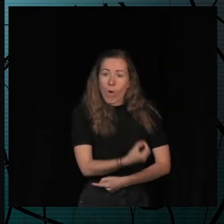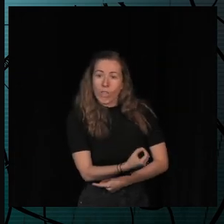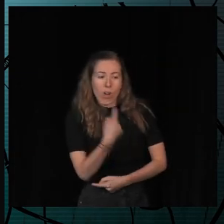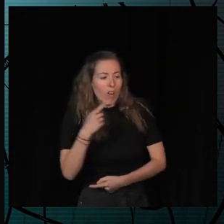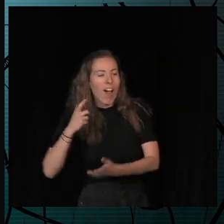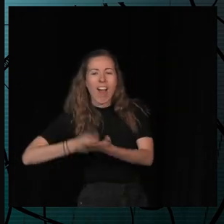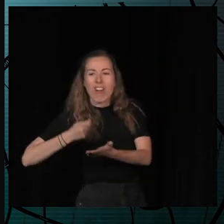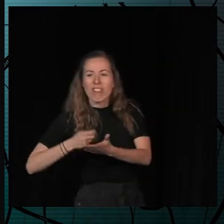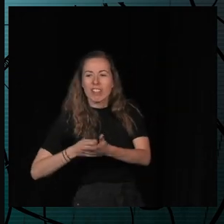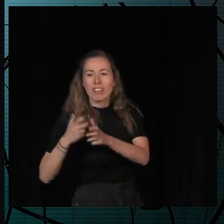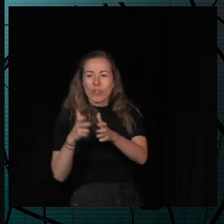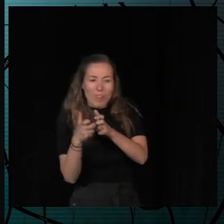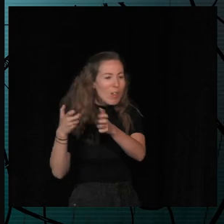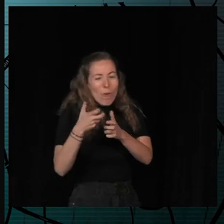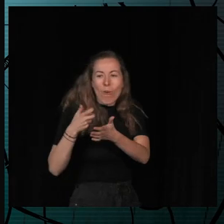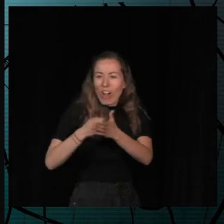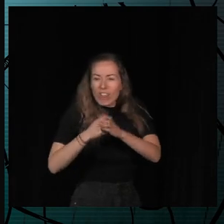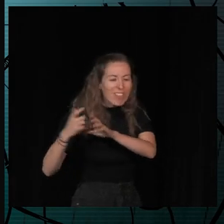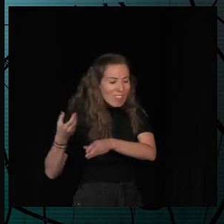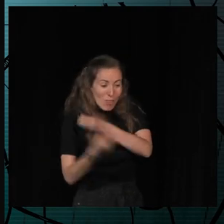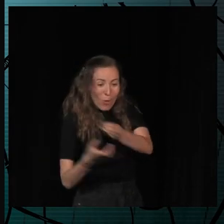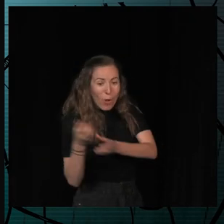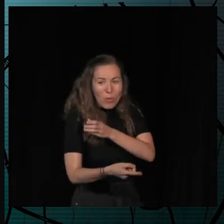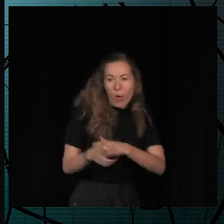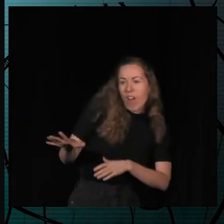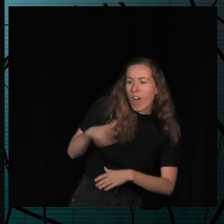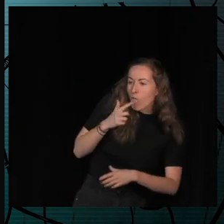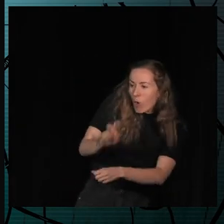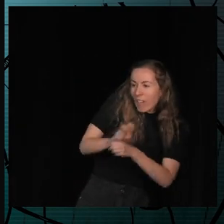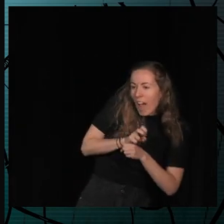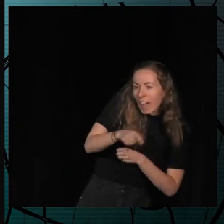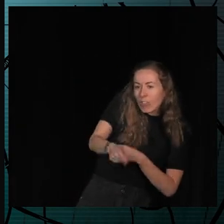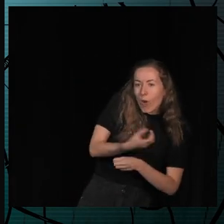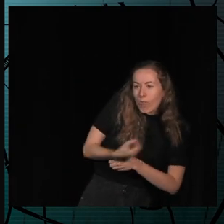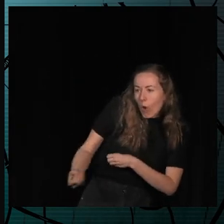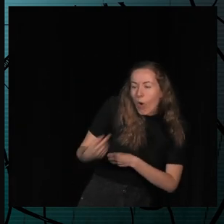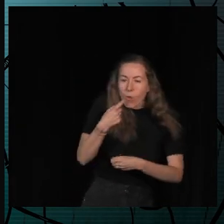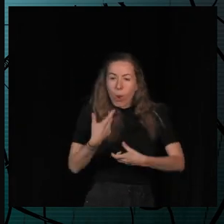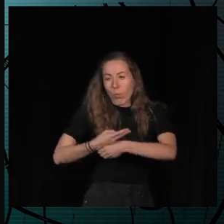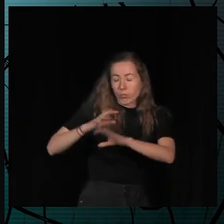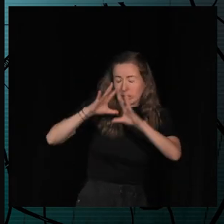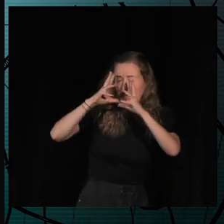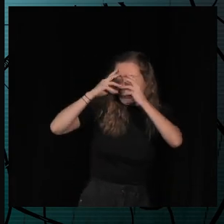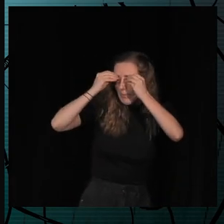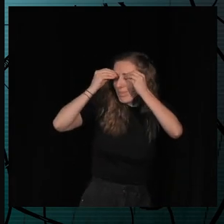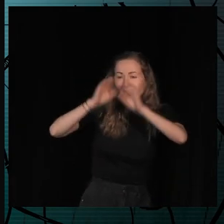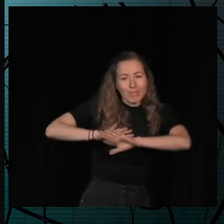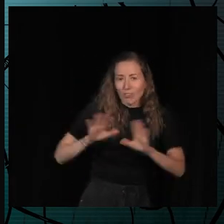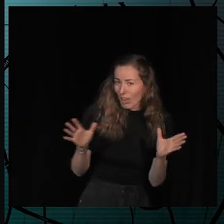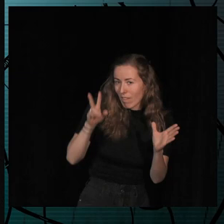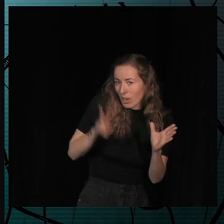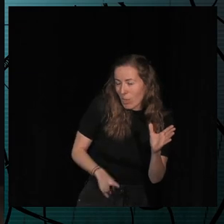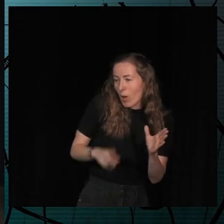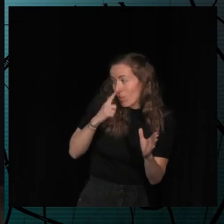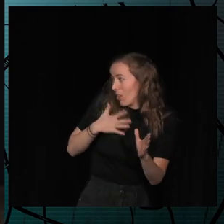qui achète les jeux vidéo et pas l'autre on fait en sorte d'essayer de d'avoir la garde de l'enfant en jouant sur tout un tas de levierers enfin ça mckel je pense qu'il